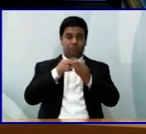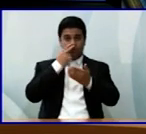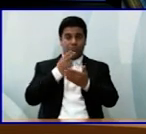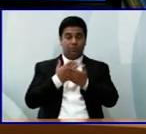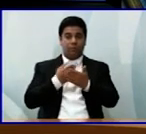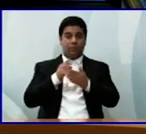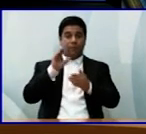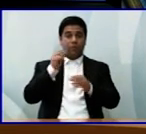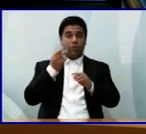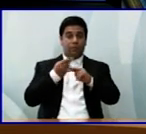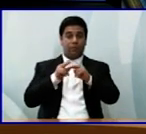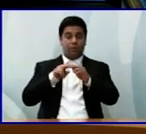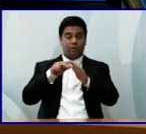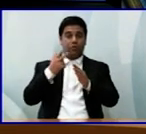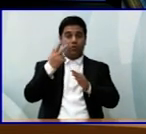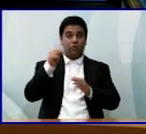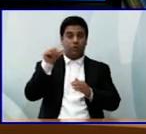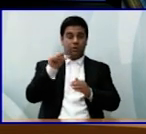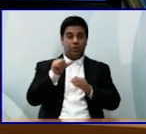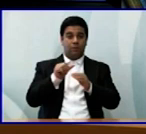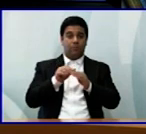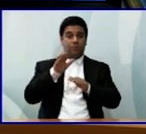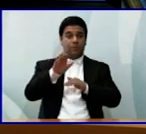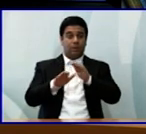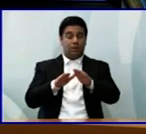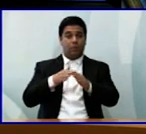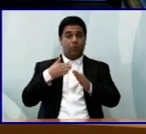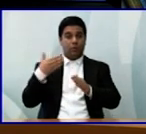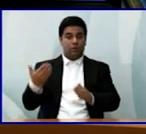olamiz va undan 3,5 qadam o'ngga